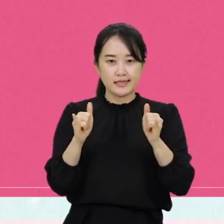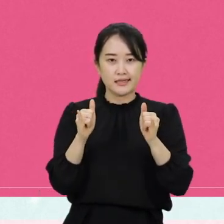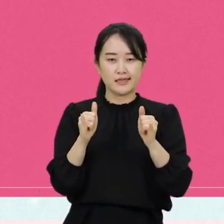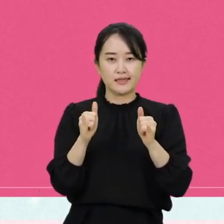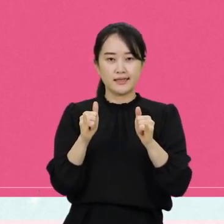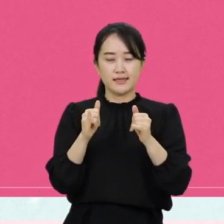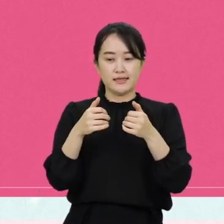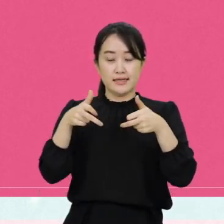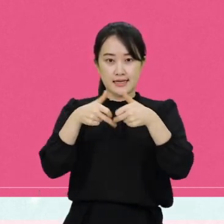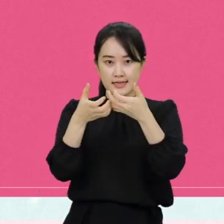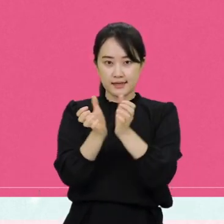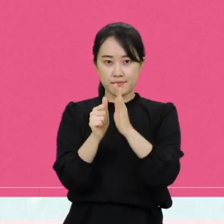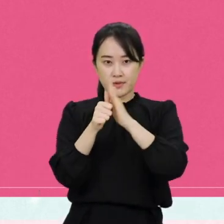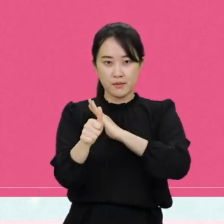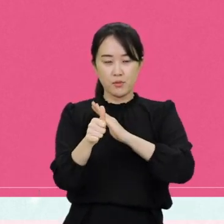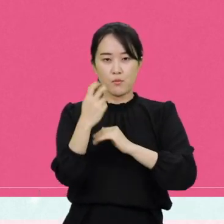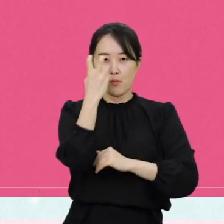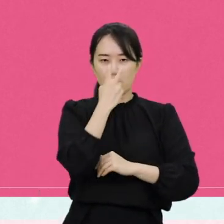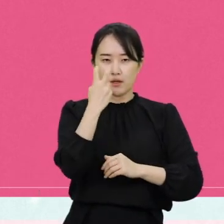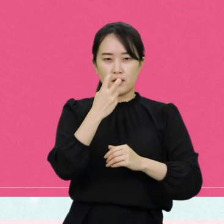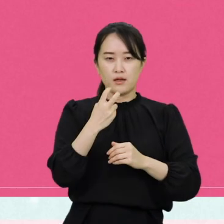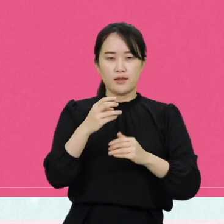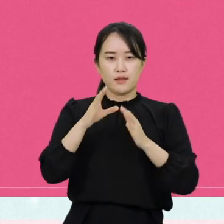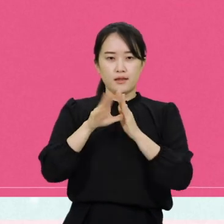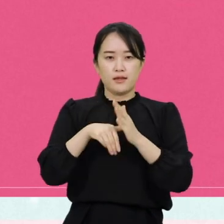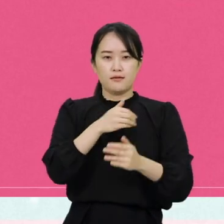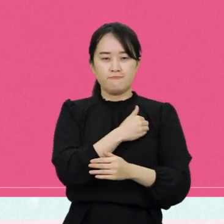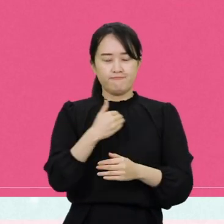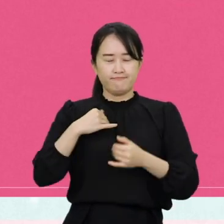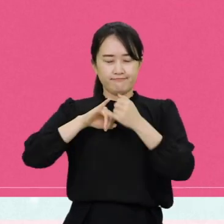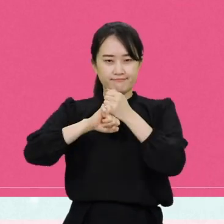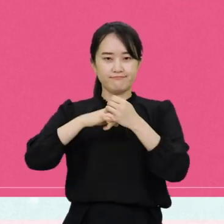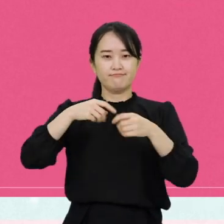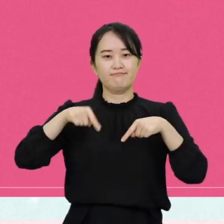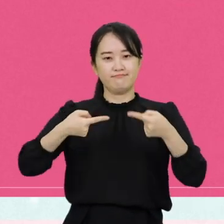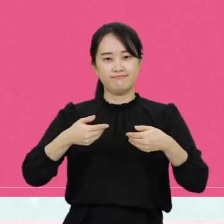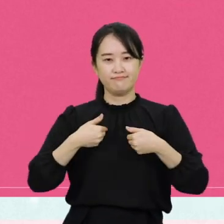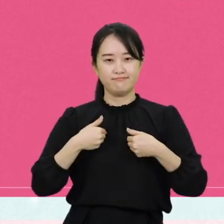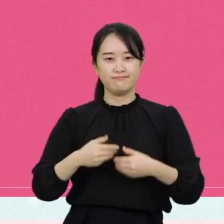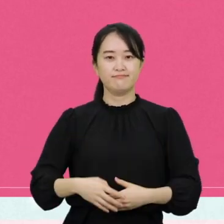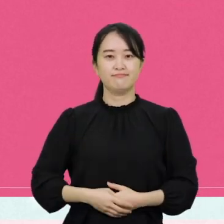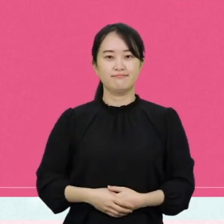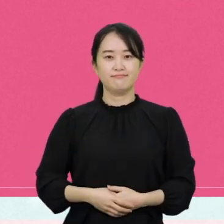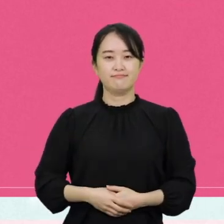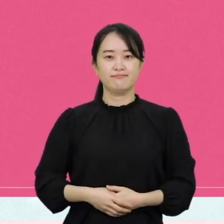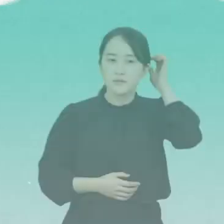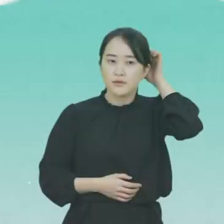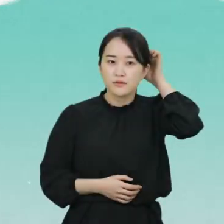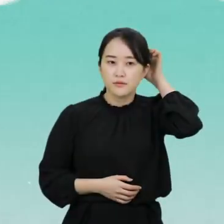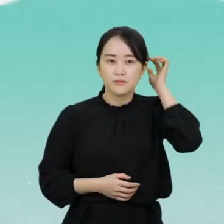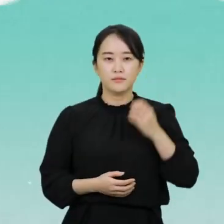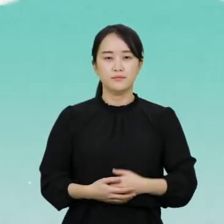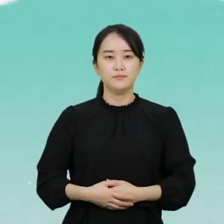대표하는 단체들은 모니터링 과정에 충분히 포함되고 참여되어야 해요.